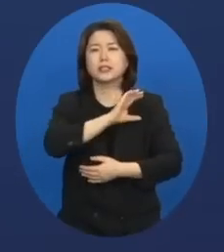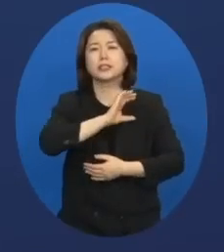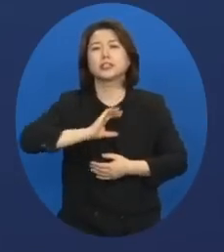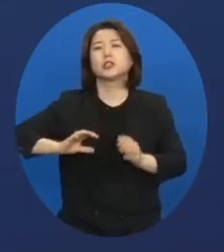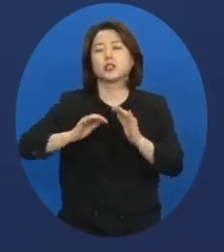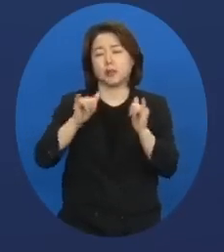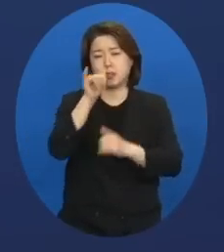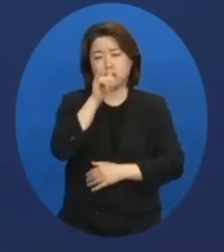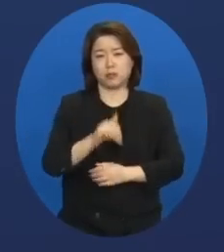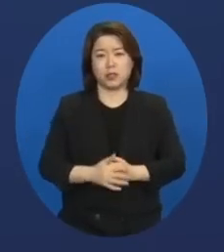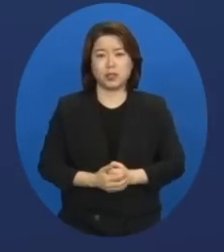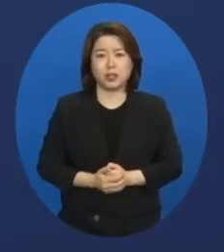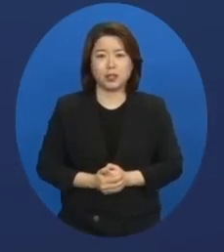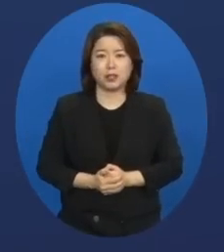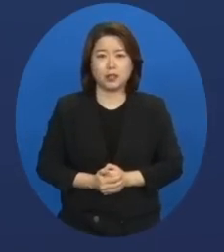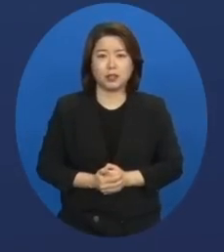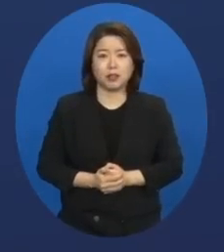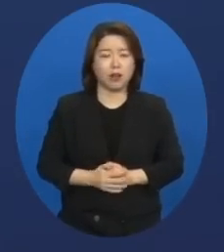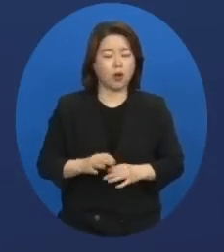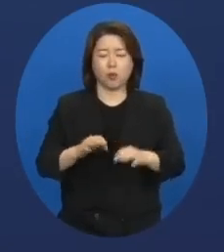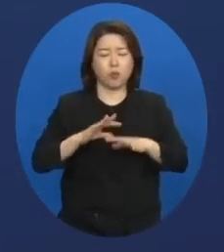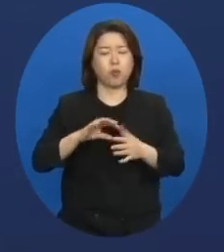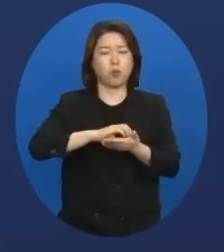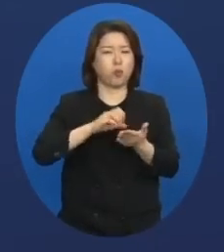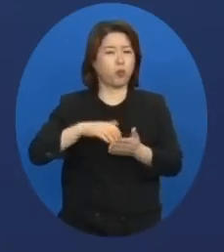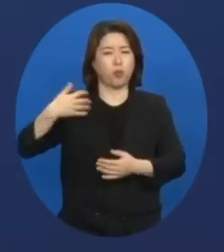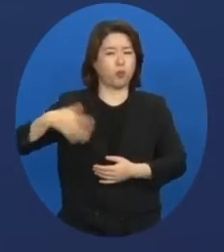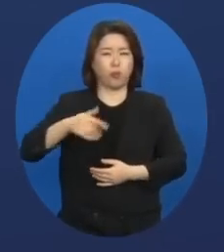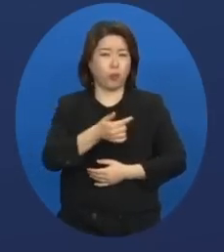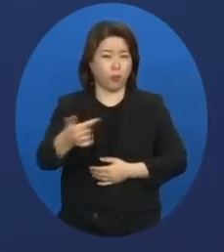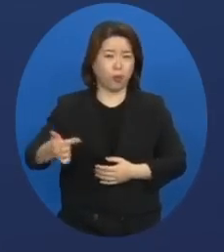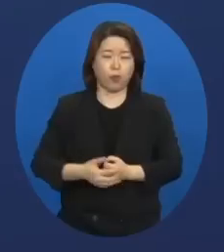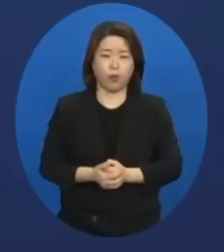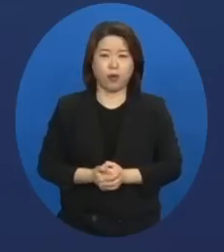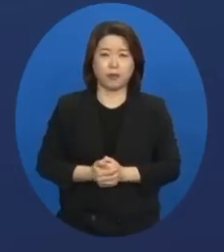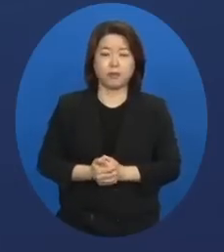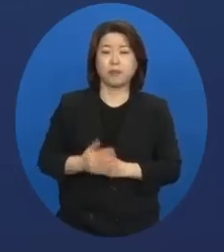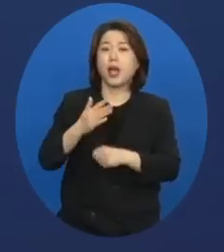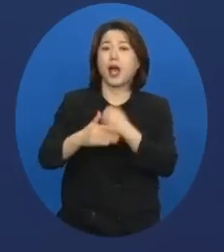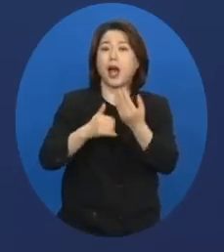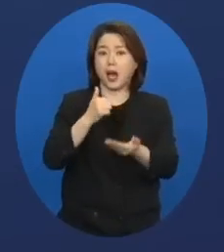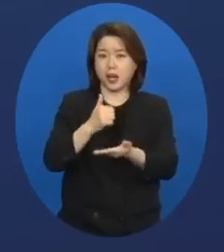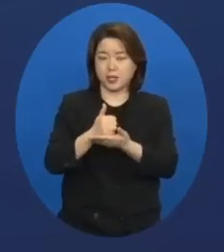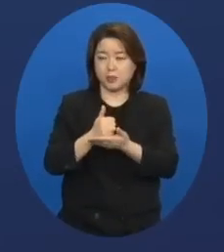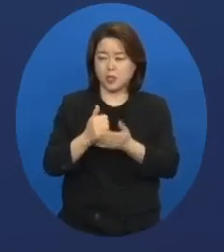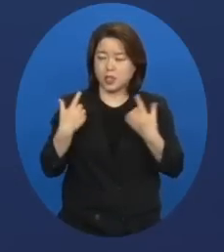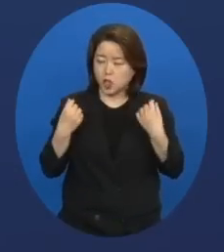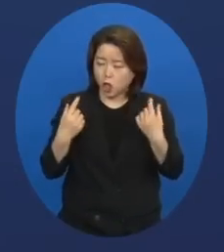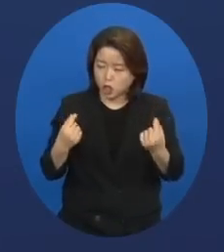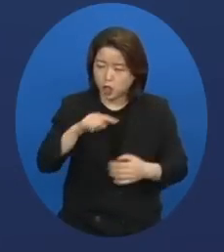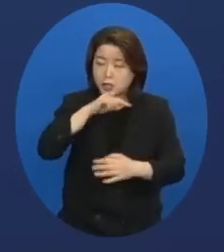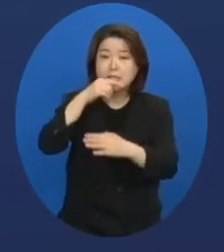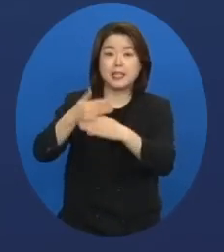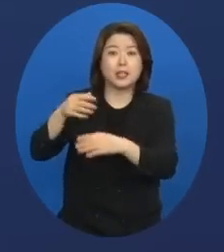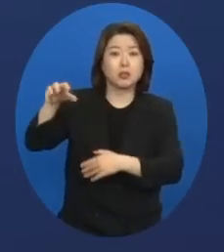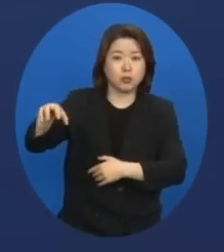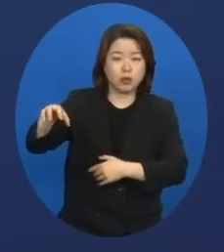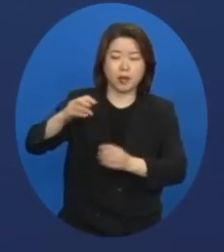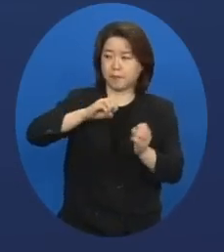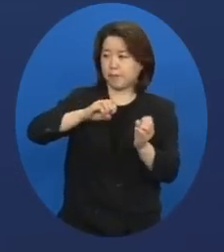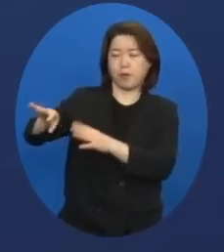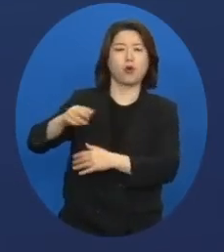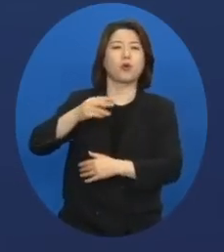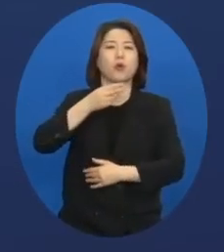봅니다. 깜짝 놀랄 정도입니다. 하나님이 아직도 북한을 버리지